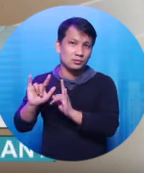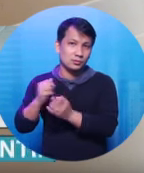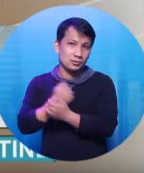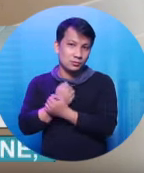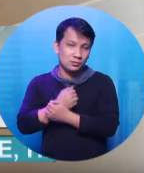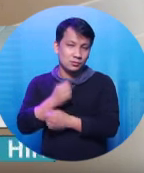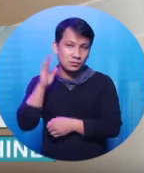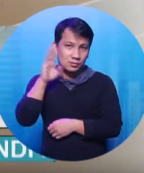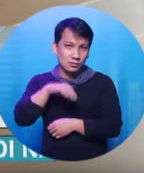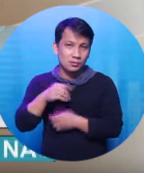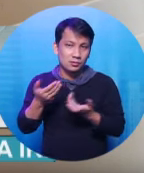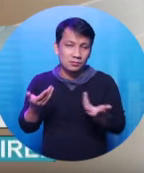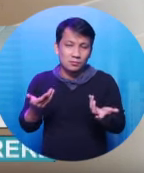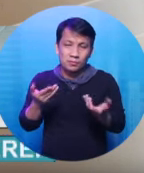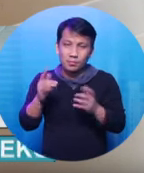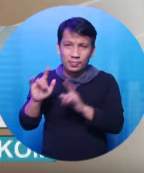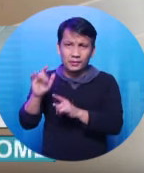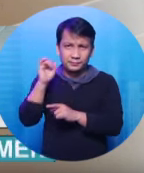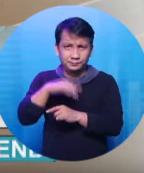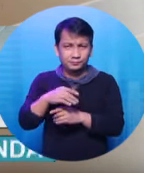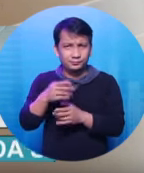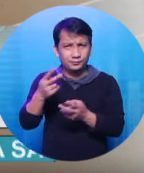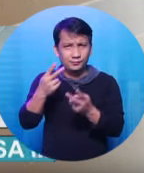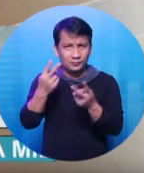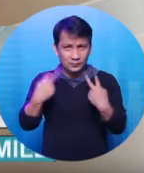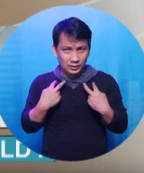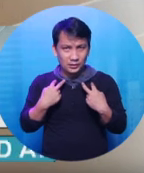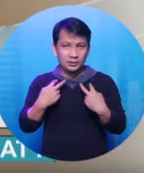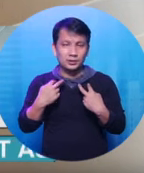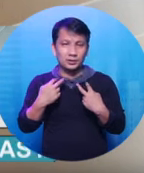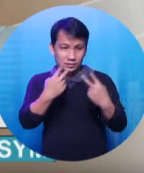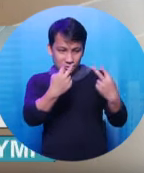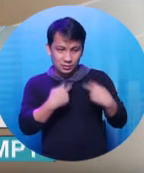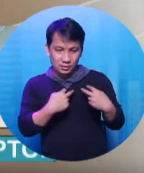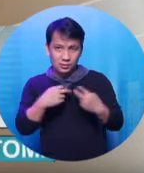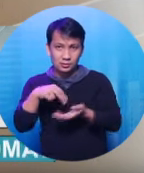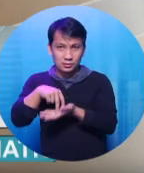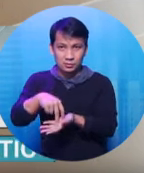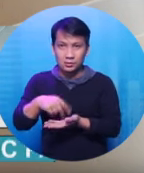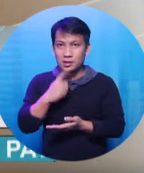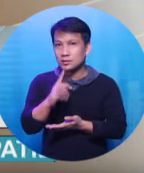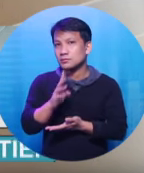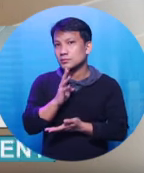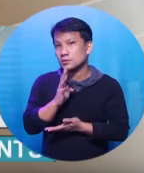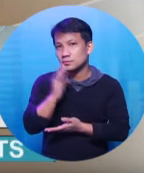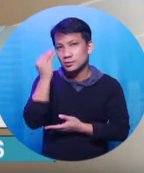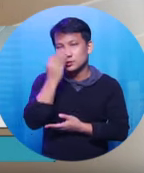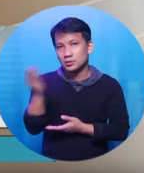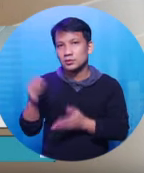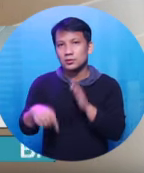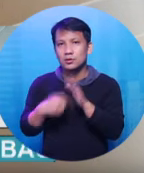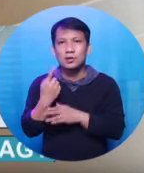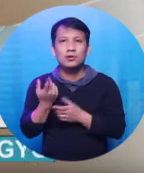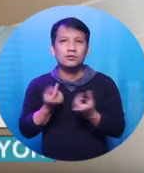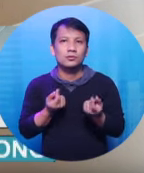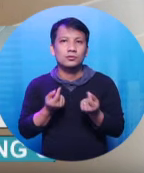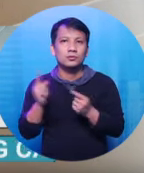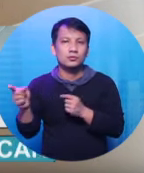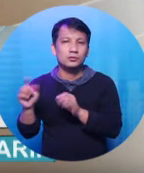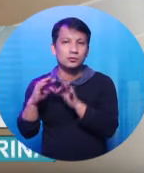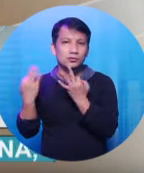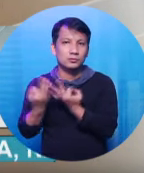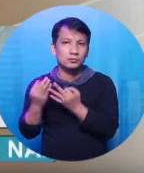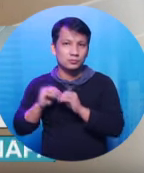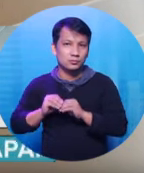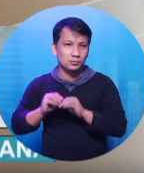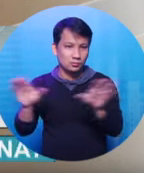ko. And then, ayun yung tignan nilang standpoint dito sa sasabihin ko, na what if kapamilya mo